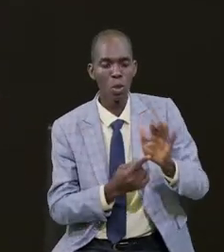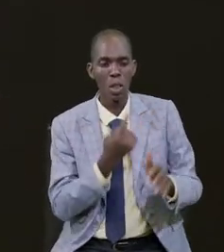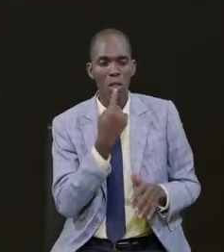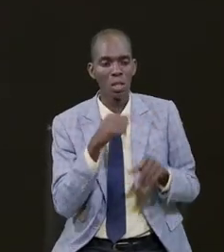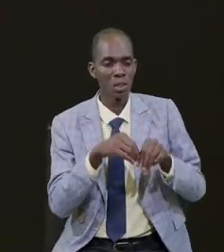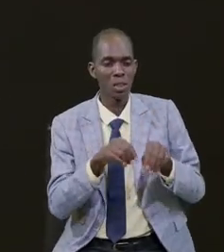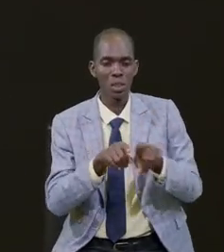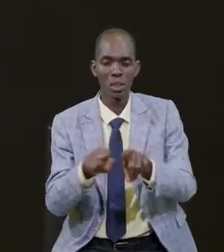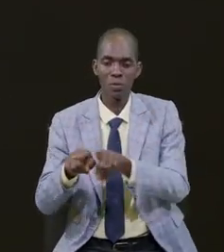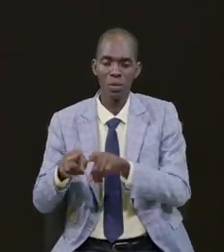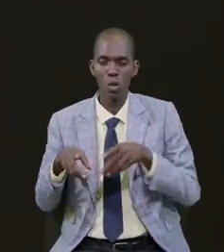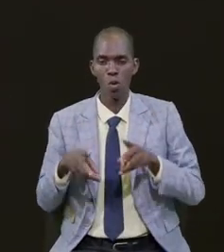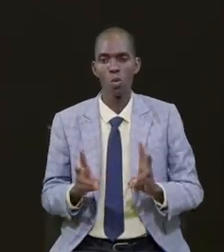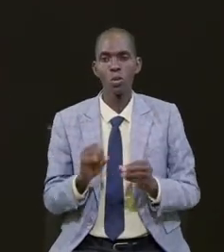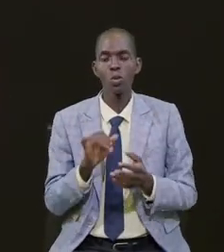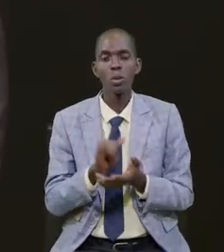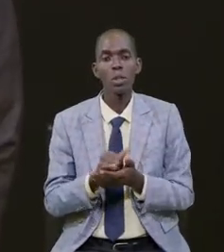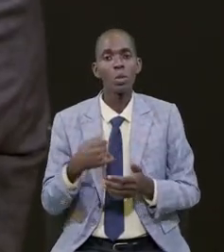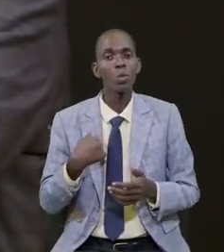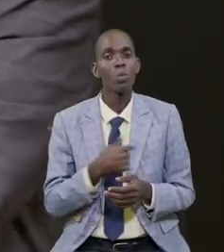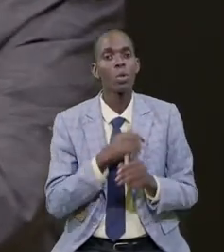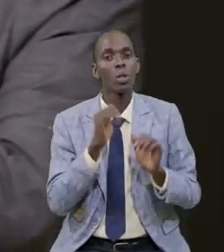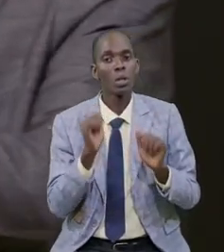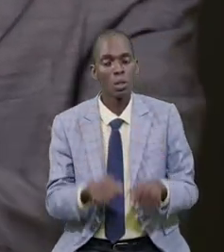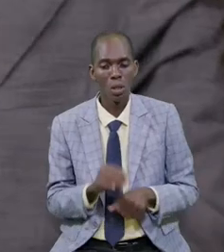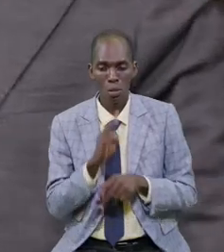sous divers perspectives afin que